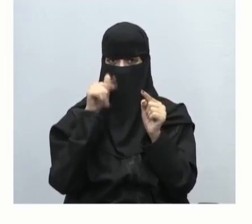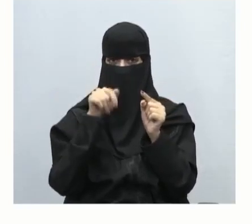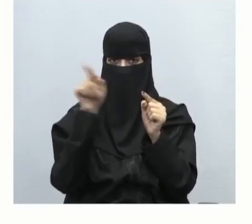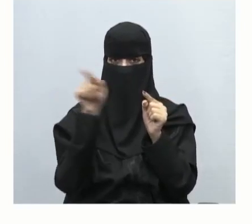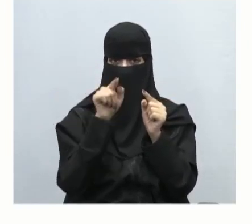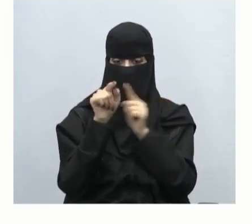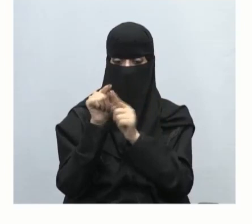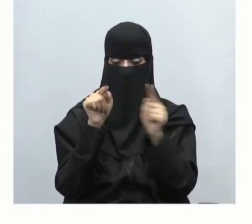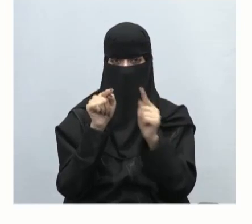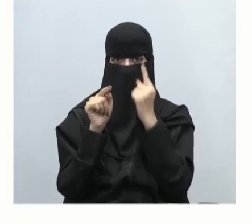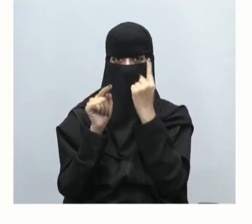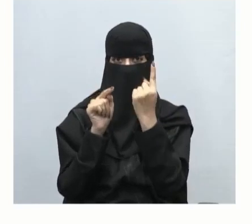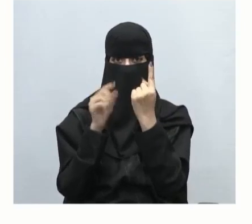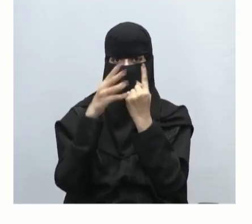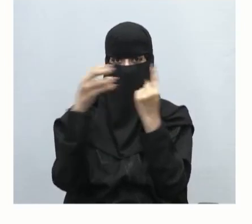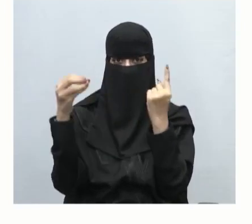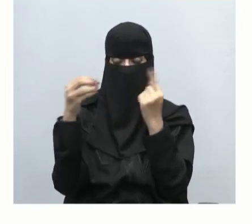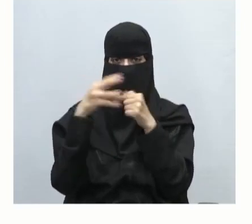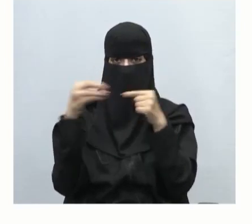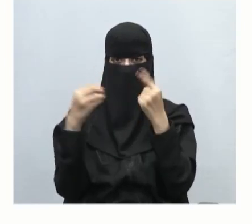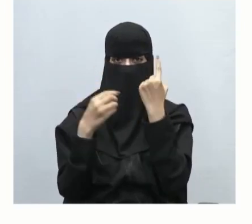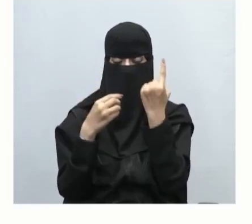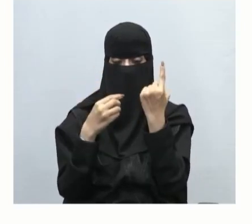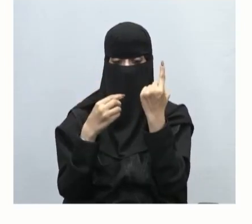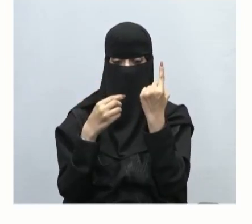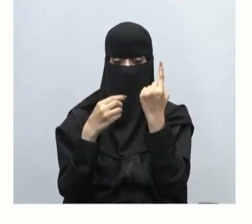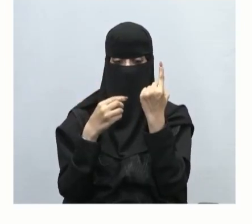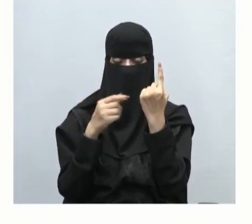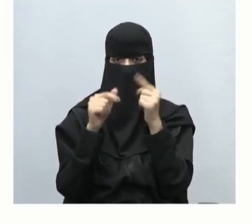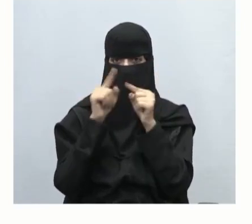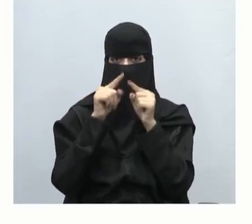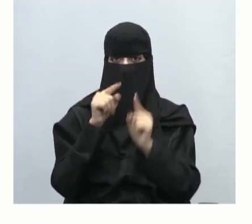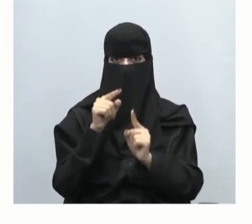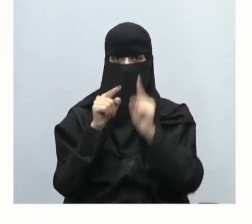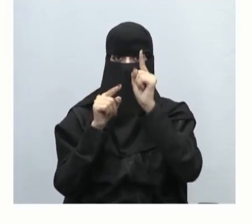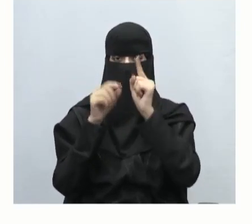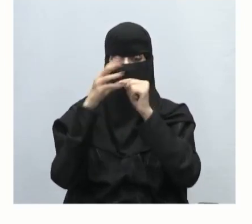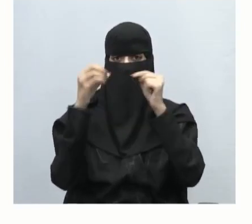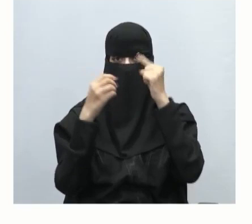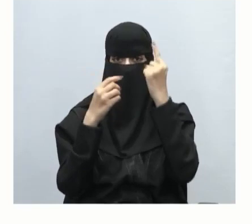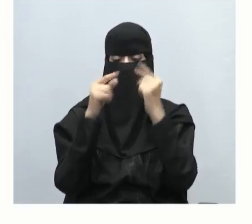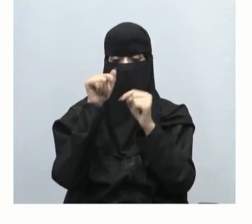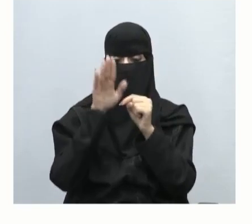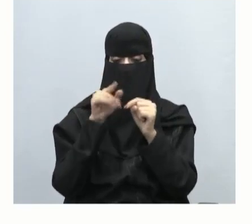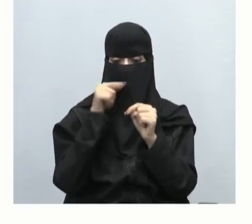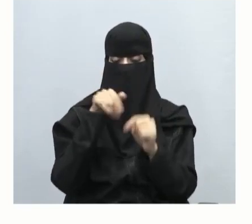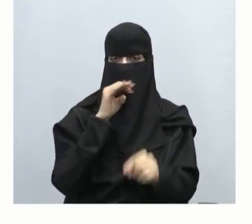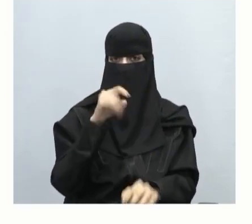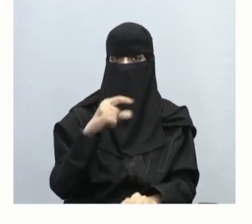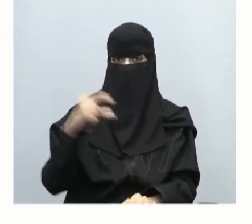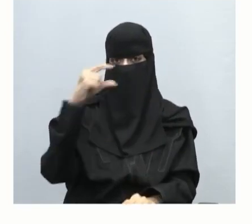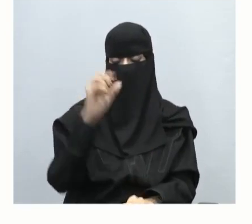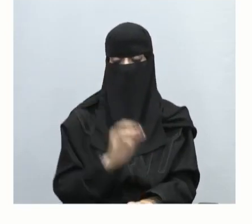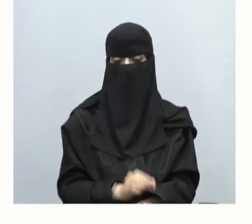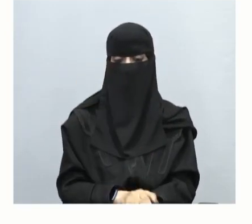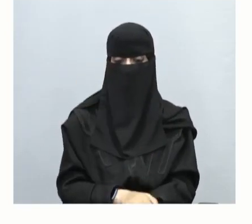من نقطه الاصل نبدا سالب واحد وحده واحده الى اليسار وعلى محور الصادات سالب واحد ايذا على محور الصادات